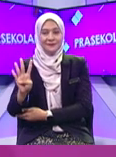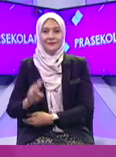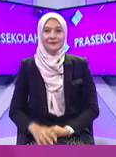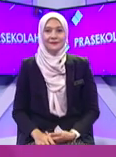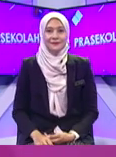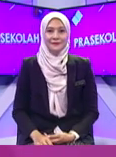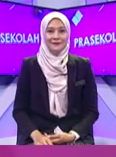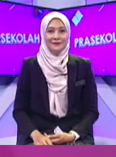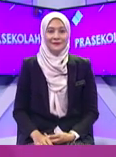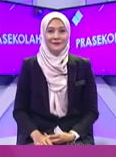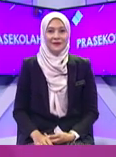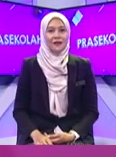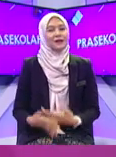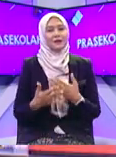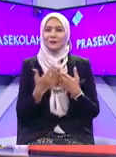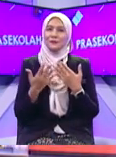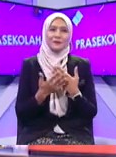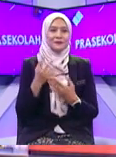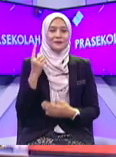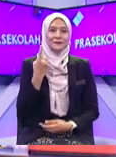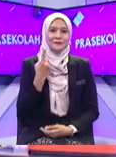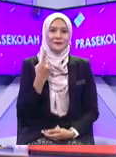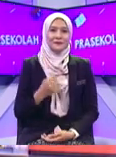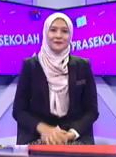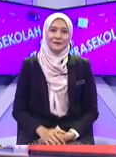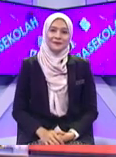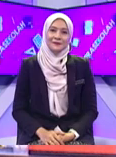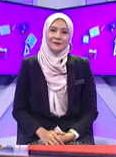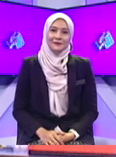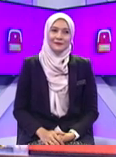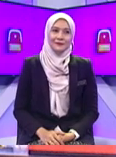Mudah Saja sebenarnya